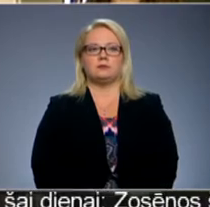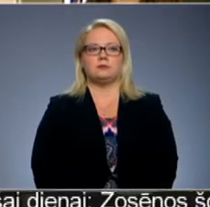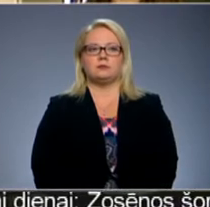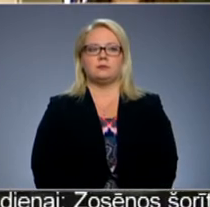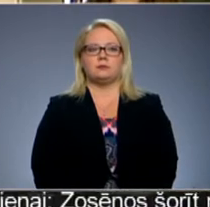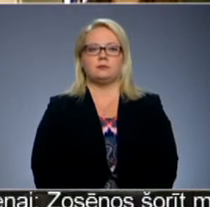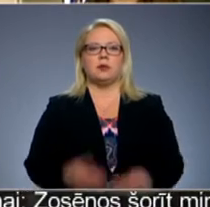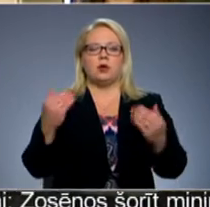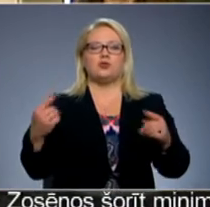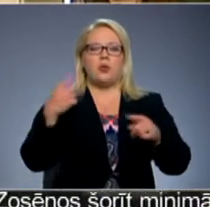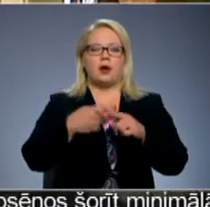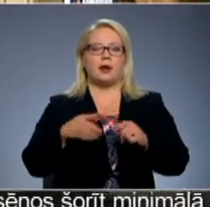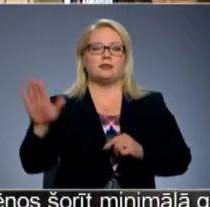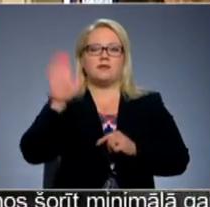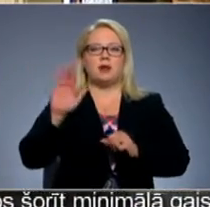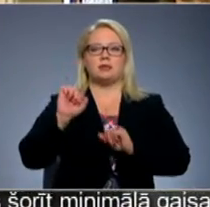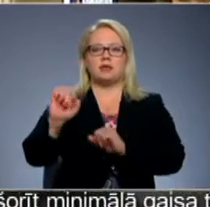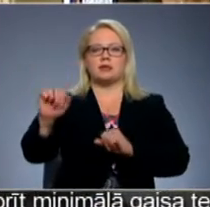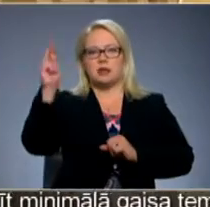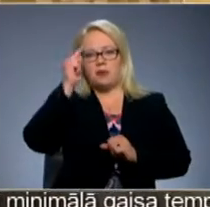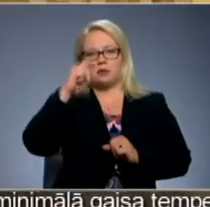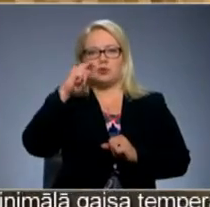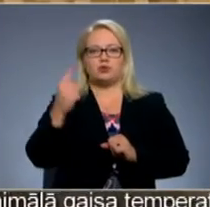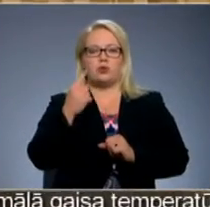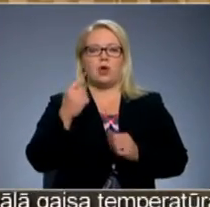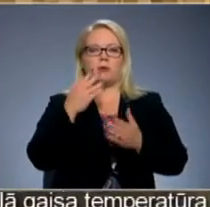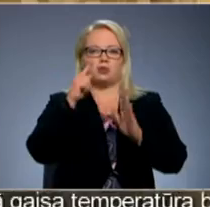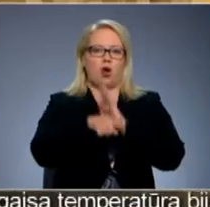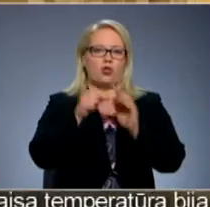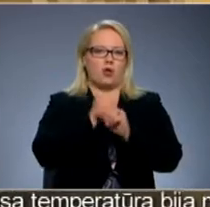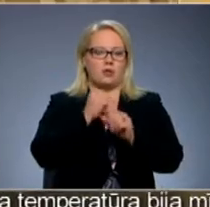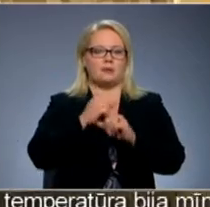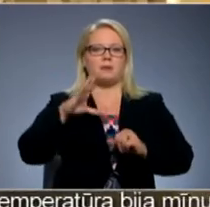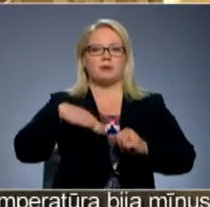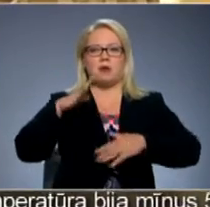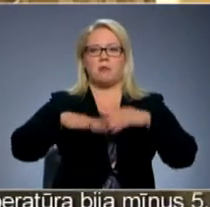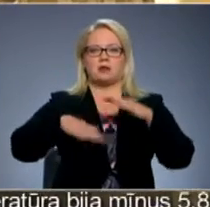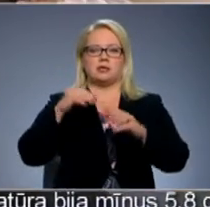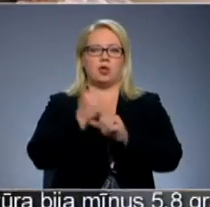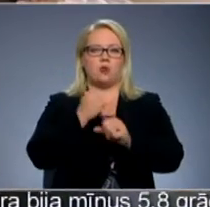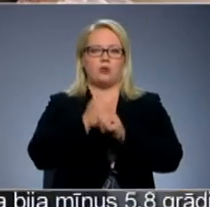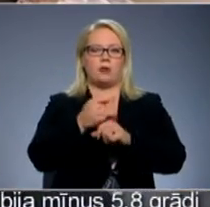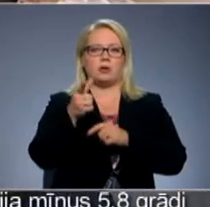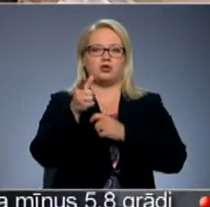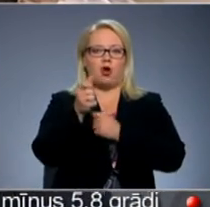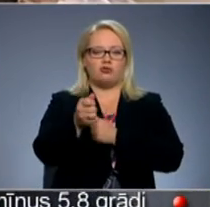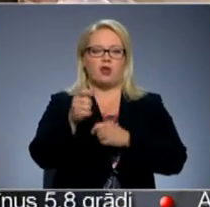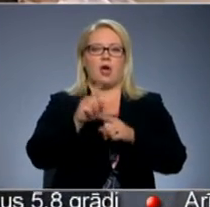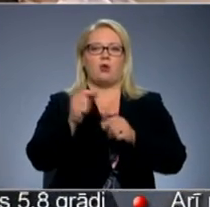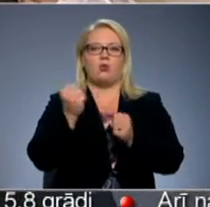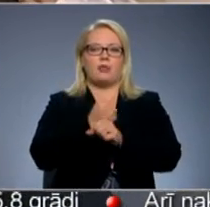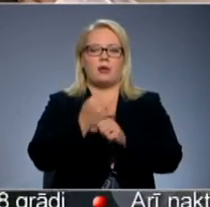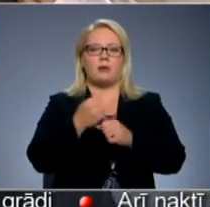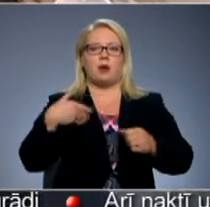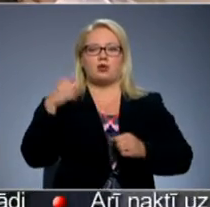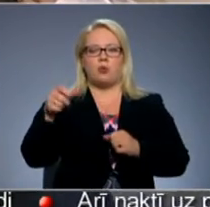Es! Šoreiz valsts aizsardzības mācības stundā paredzēts kontroldarbs, bet pēc tam praktiskā nodarbība šaušanā. Nodarbībā